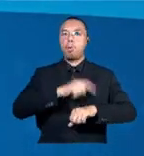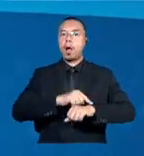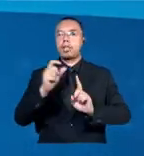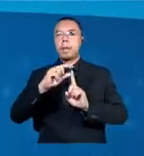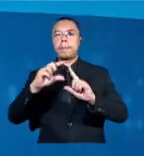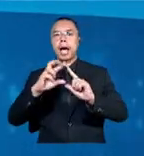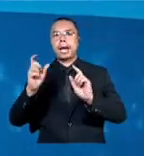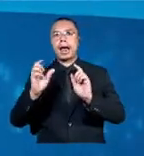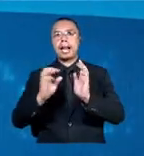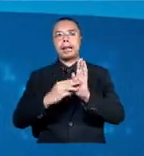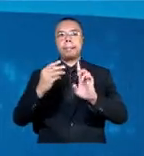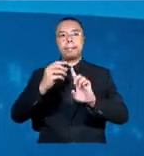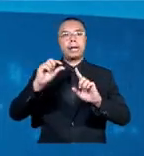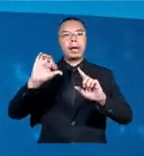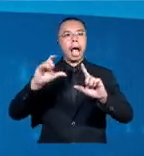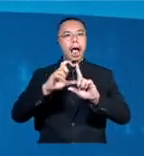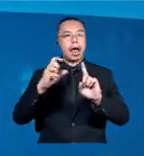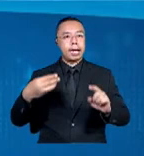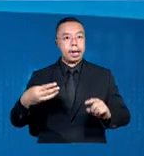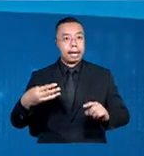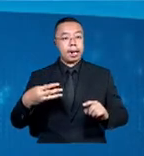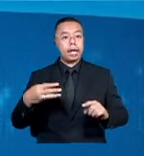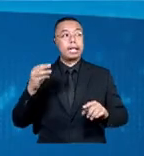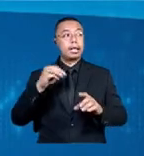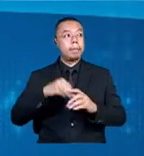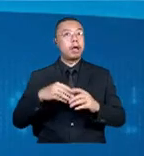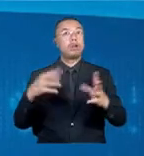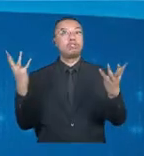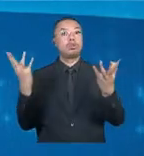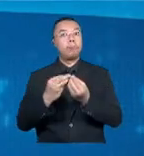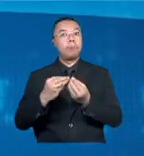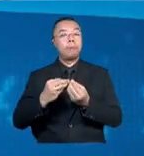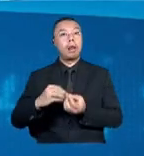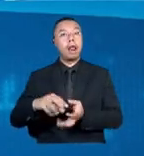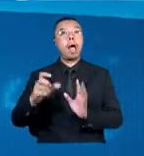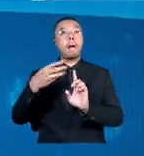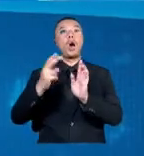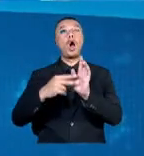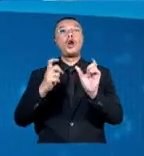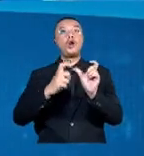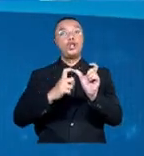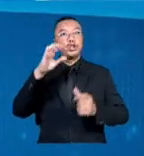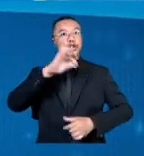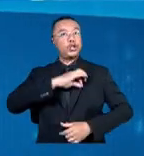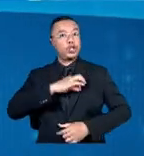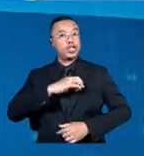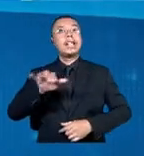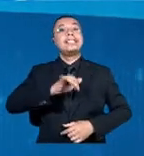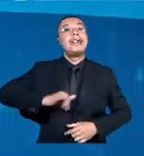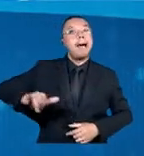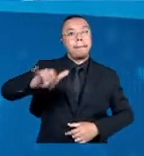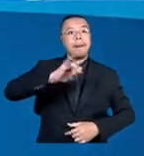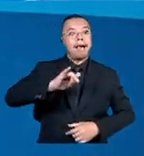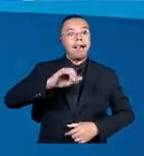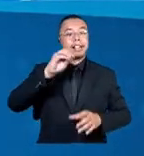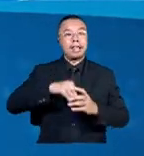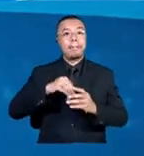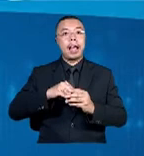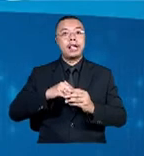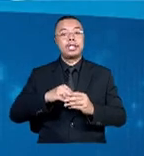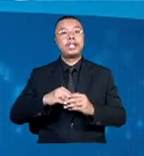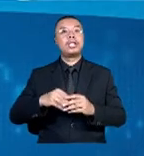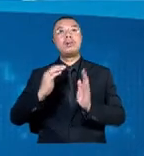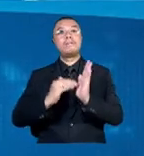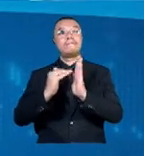Paralimpiade, ya kan? Dan memberikan juga bonus yang sama. Selain itu juga meningkatkan peringkat atlet